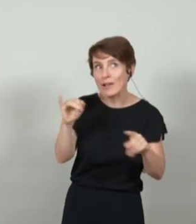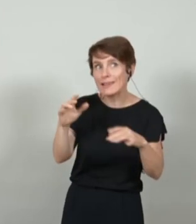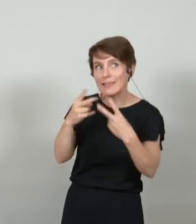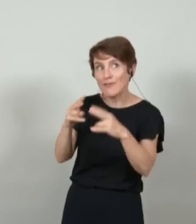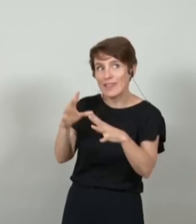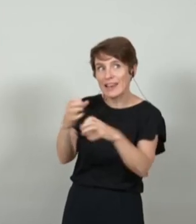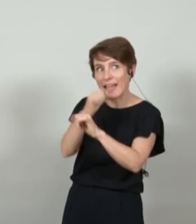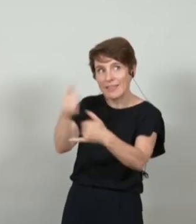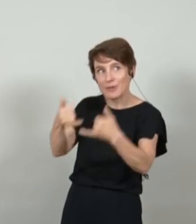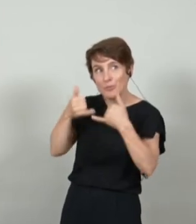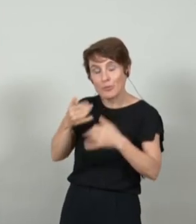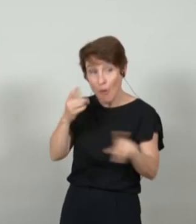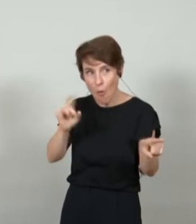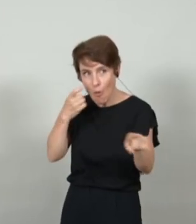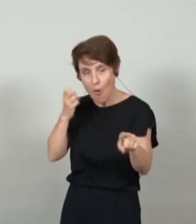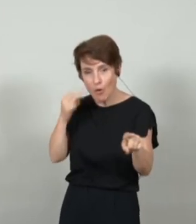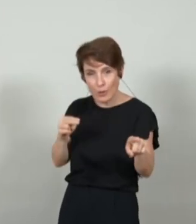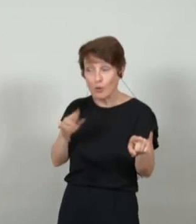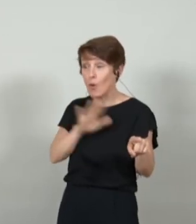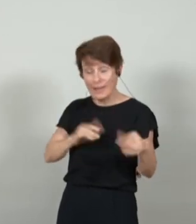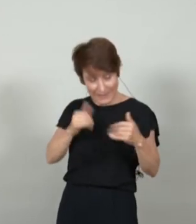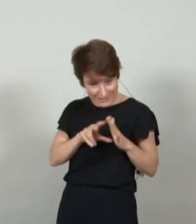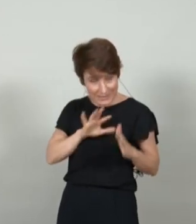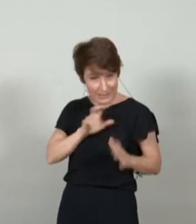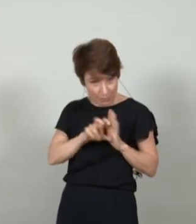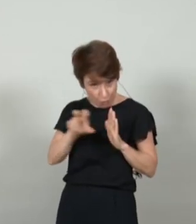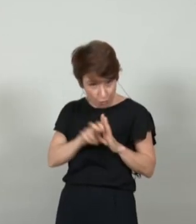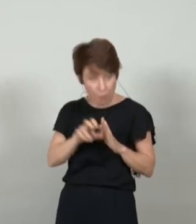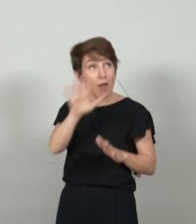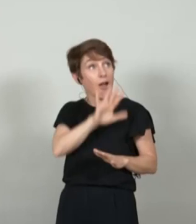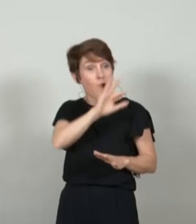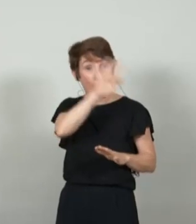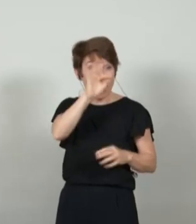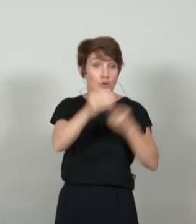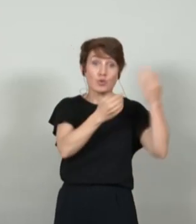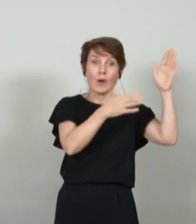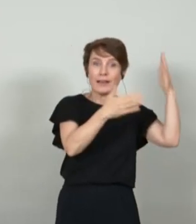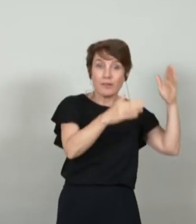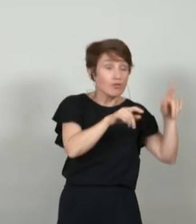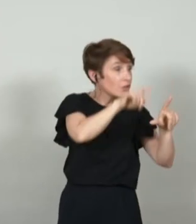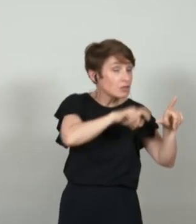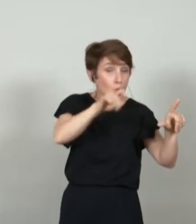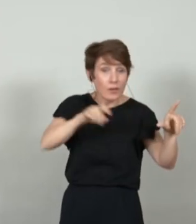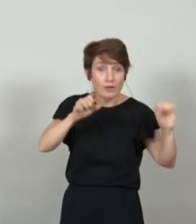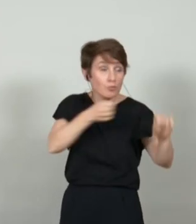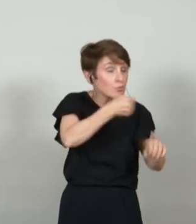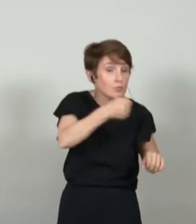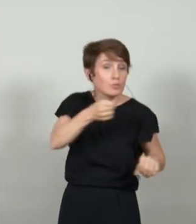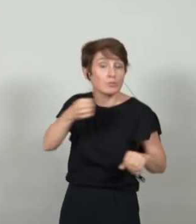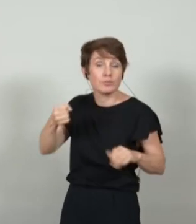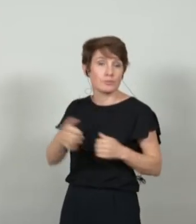gagnante elle-même dans le pays et à l'étranger pourcentage de personnes qui sont au courant des réalisations